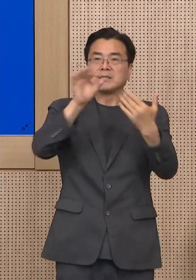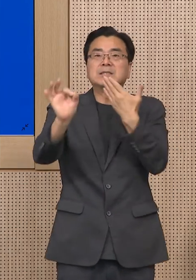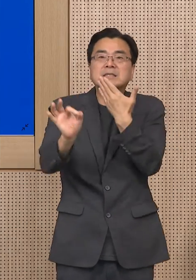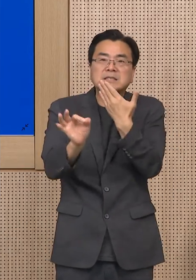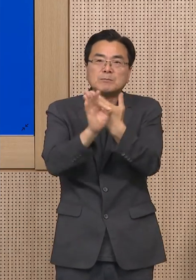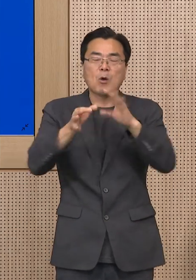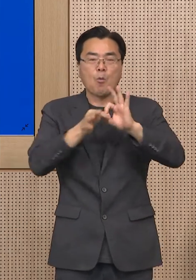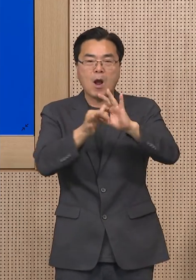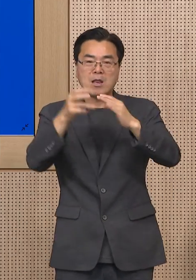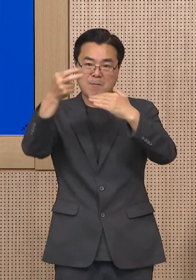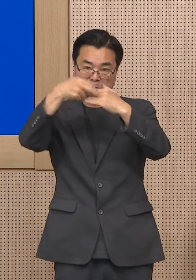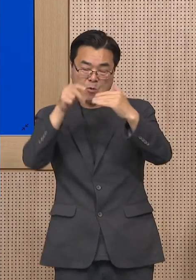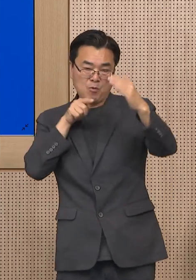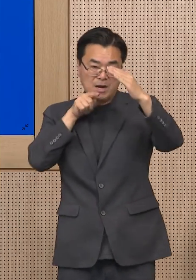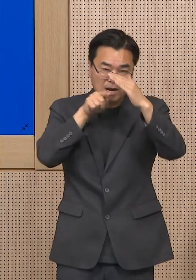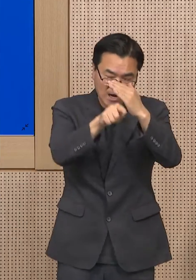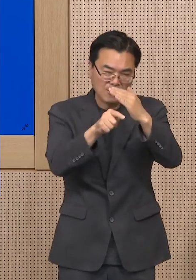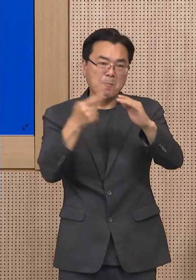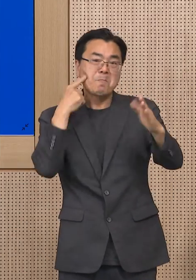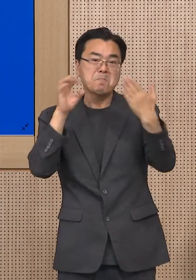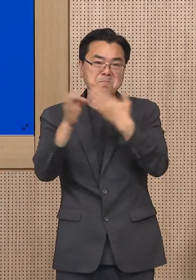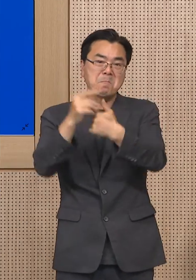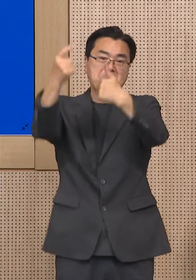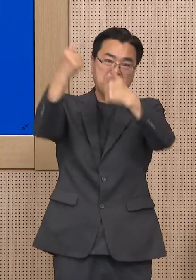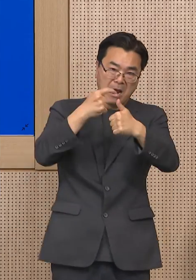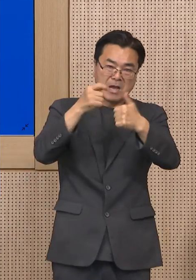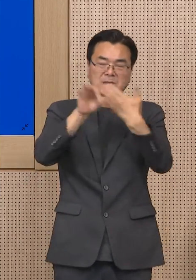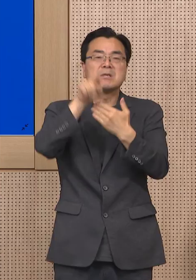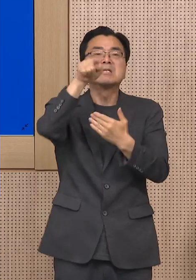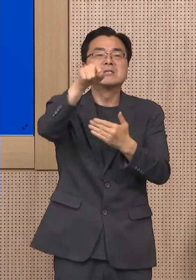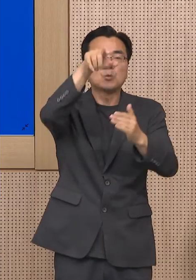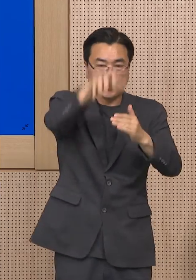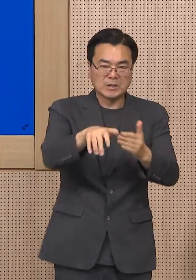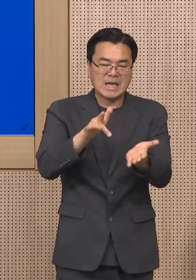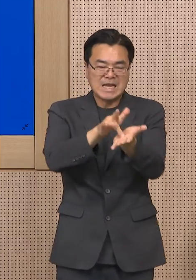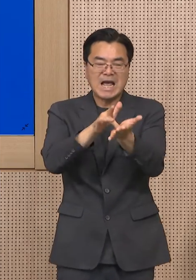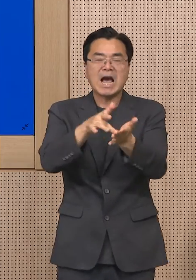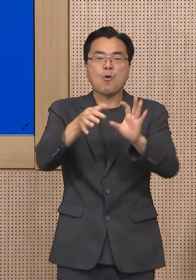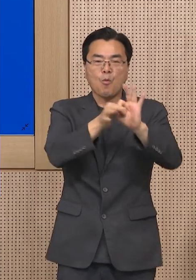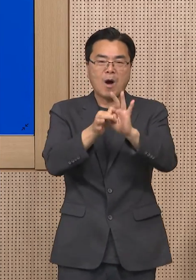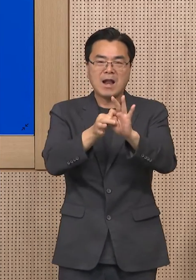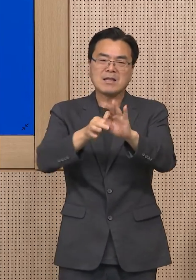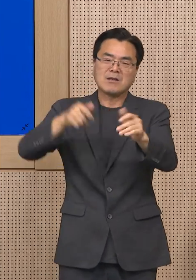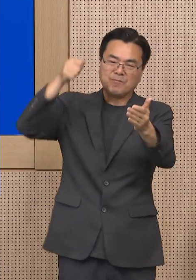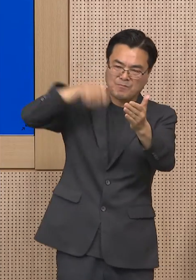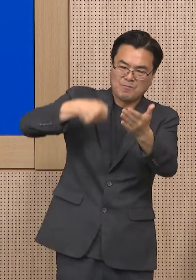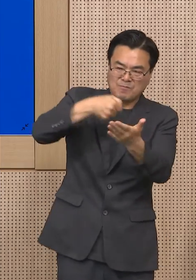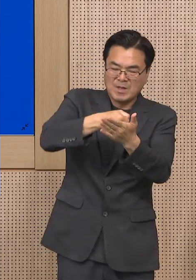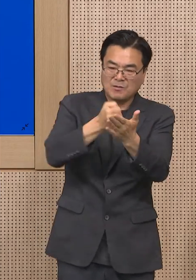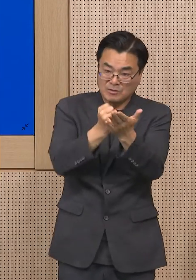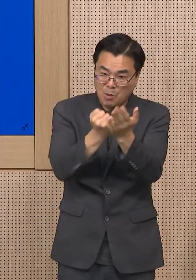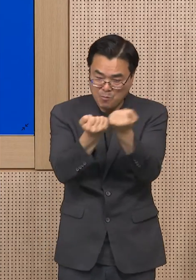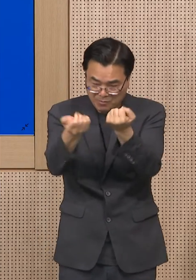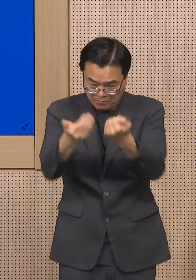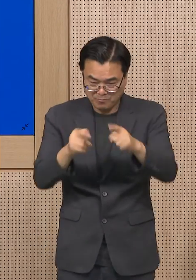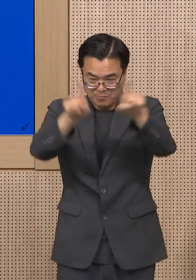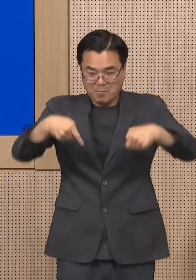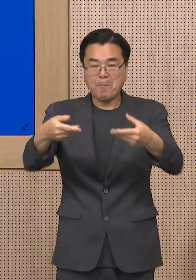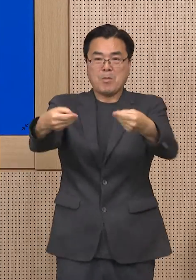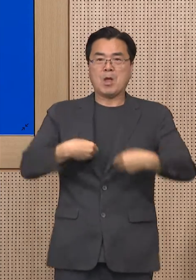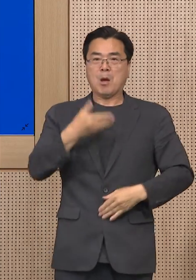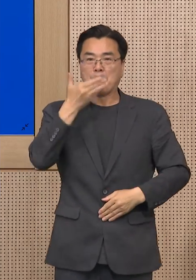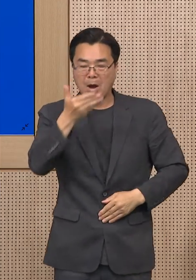검사를 받고 양성으로 판정된 경우 방문한 의료기관에서 치료제를 처방받을 수 있으며 입원이 필요한 경우에는